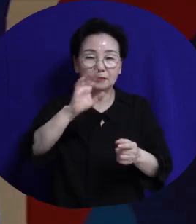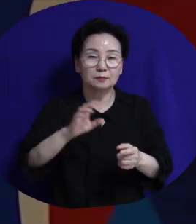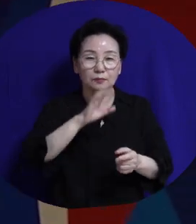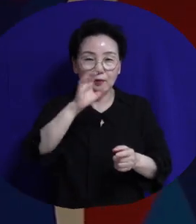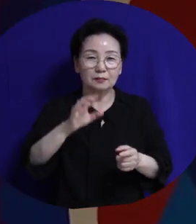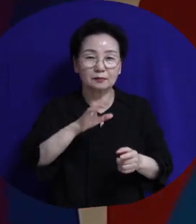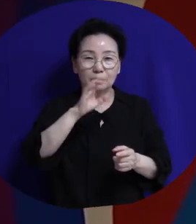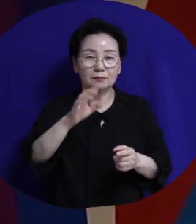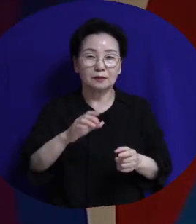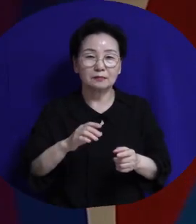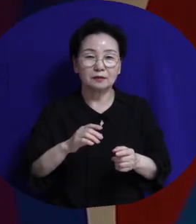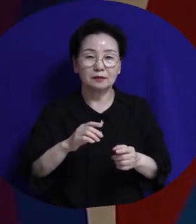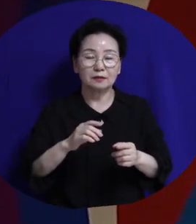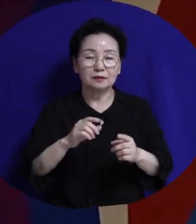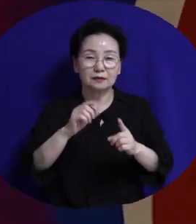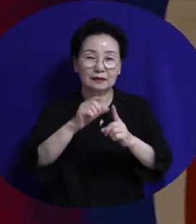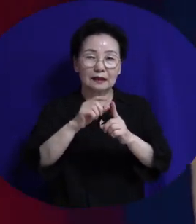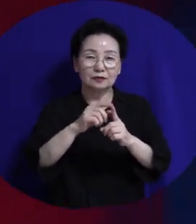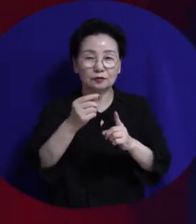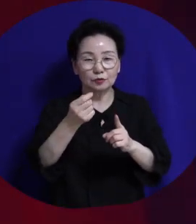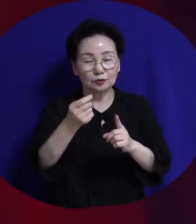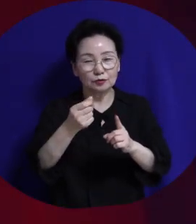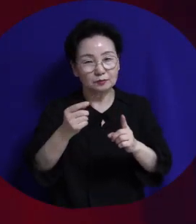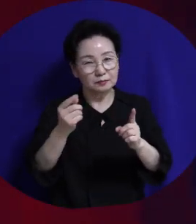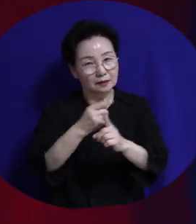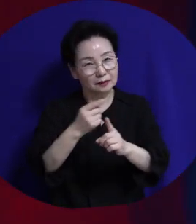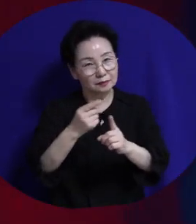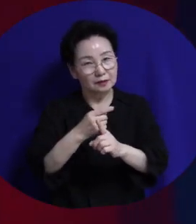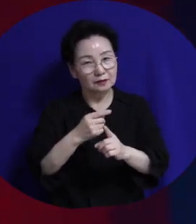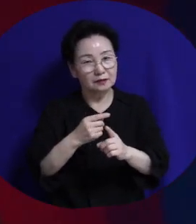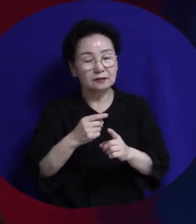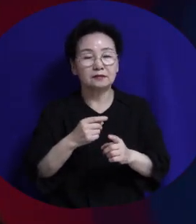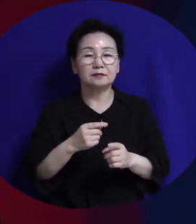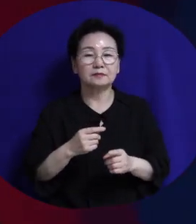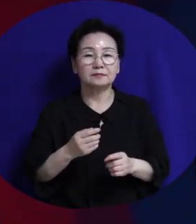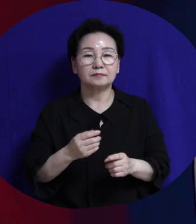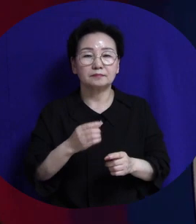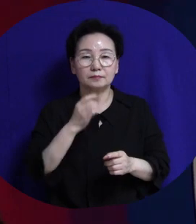대했어요. 어휘 자체만, 단어 자체만 약간 표현이 달라진 거지.